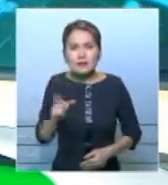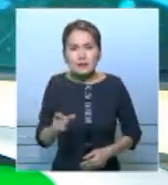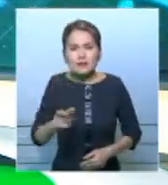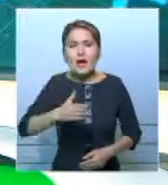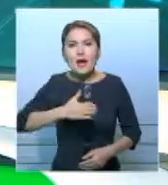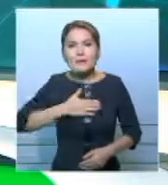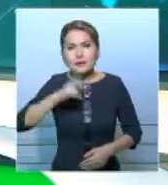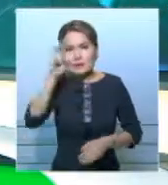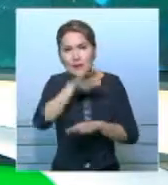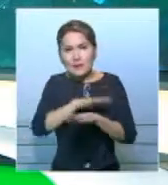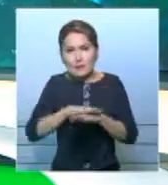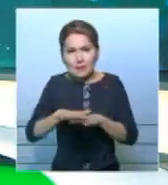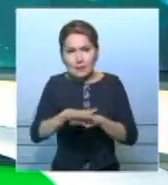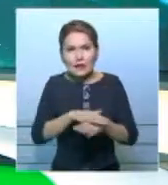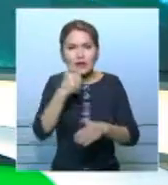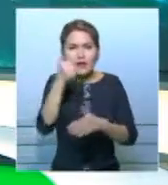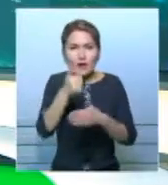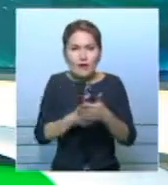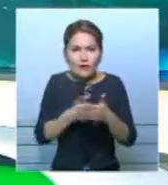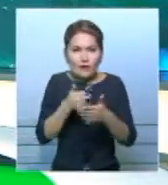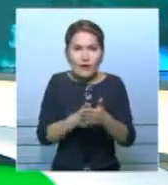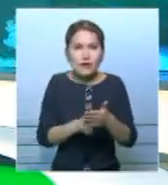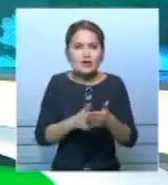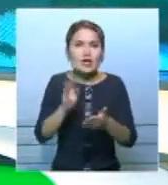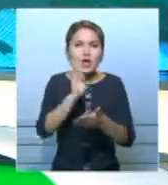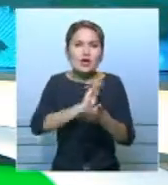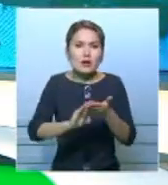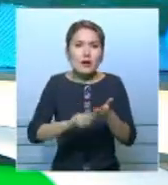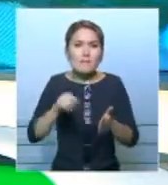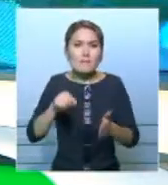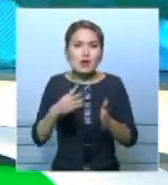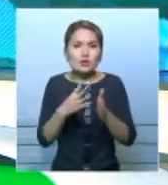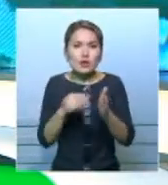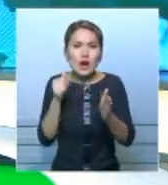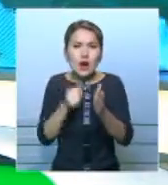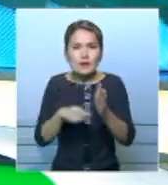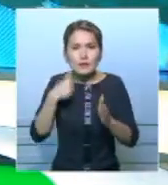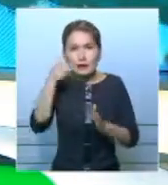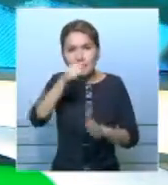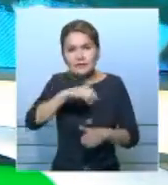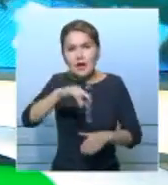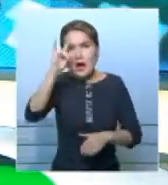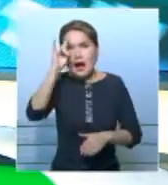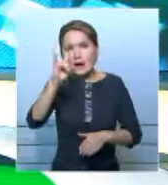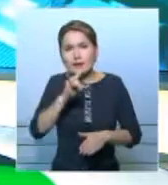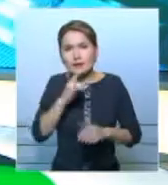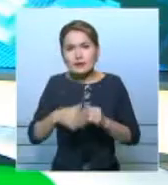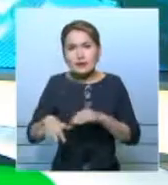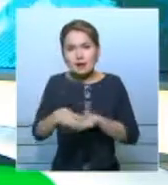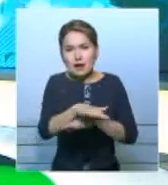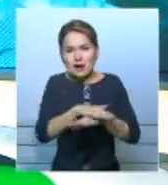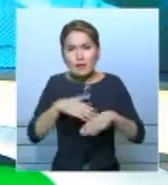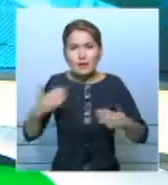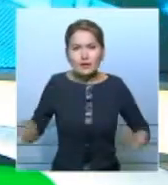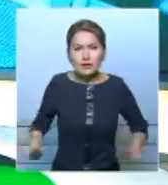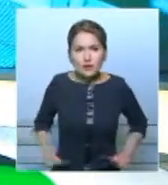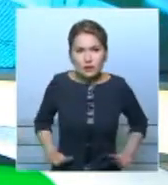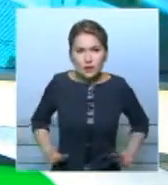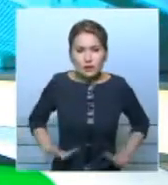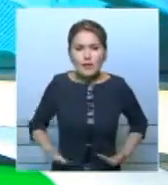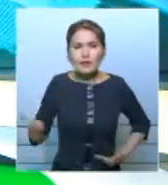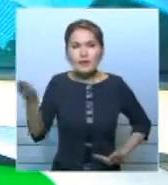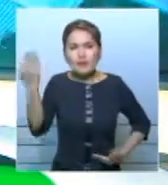мемлекет туралы осылай деп толғанады. Ағынан жарылған ақсақал сонау 1960 жылдары қазақ жерінде тұрып тың игеруге